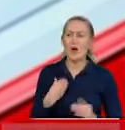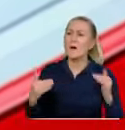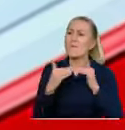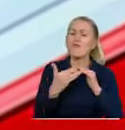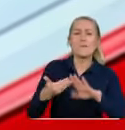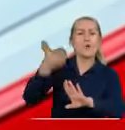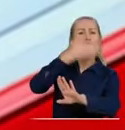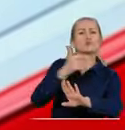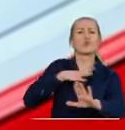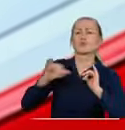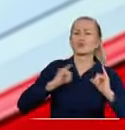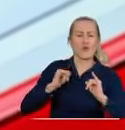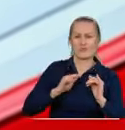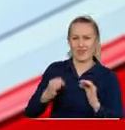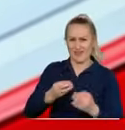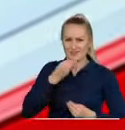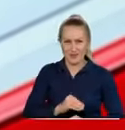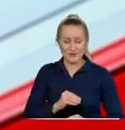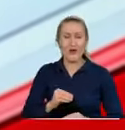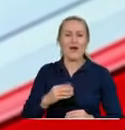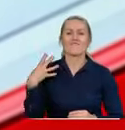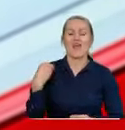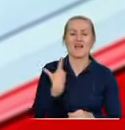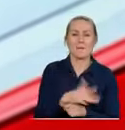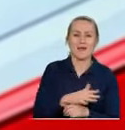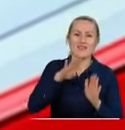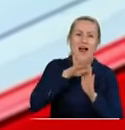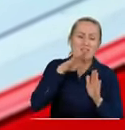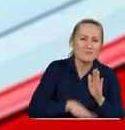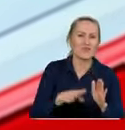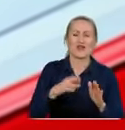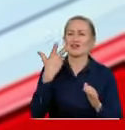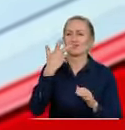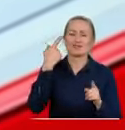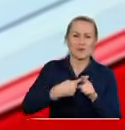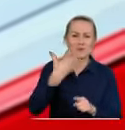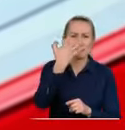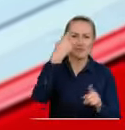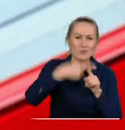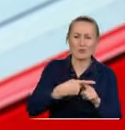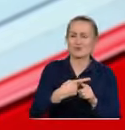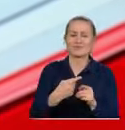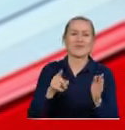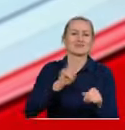poprzednimi rządami. Obniżony wiek emerytalny, 500+, 300+, wyprawki dla dzieci,